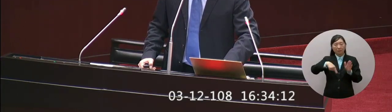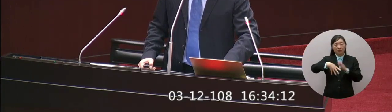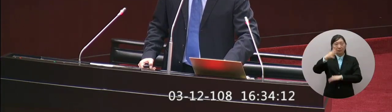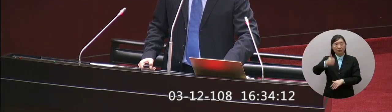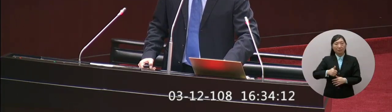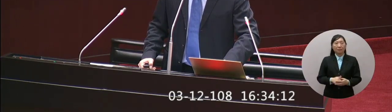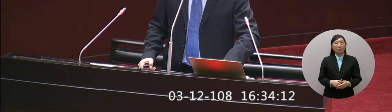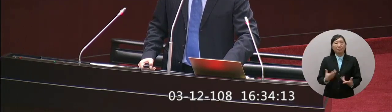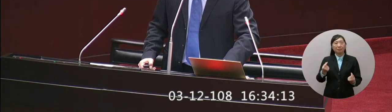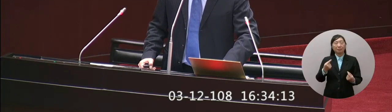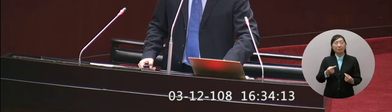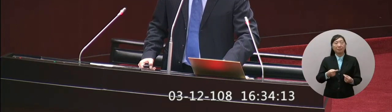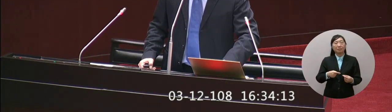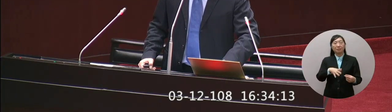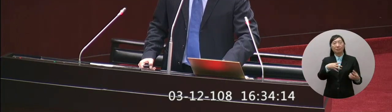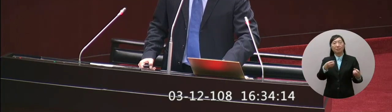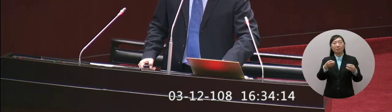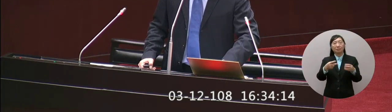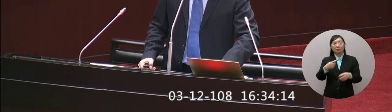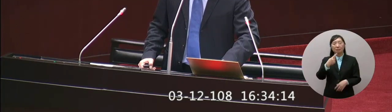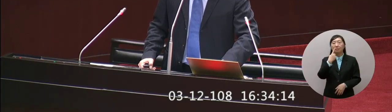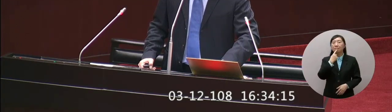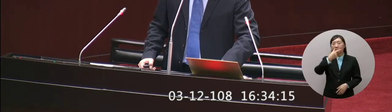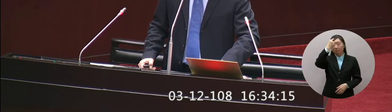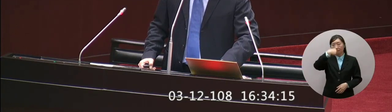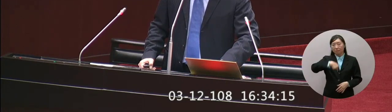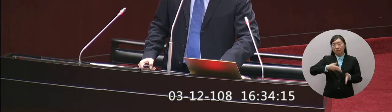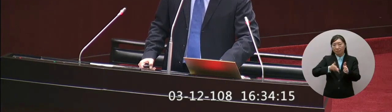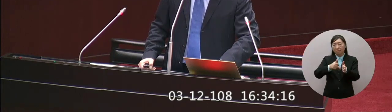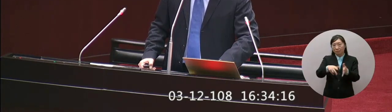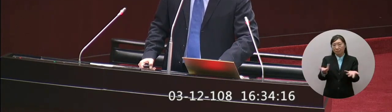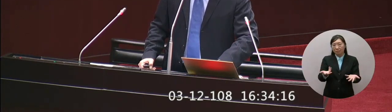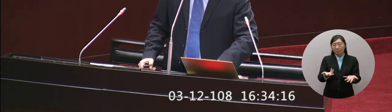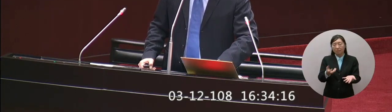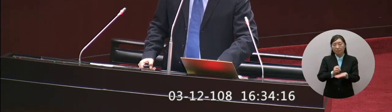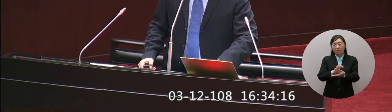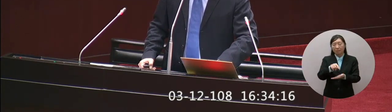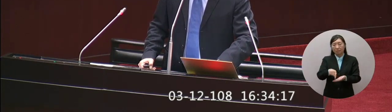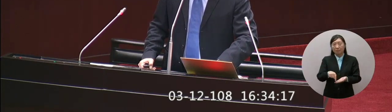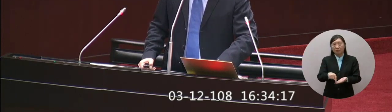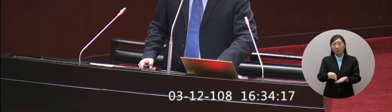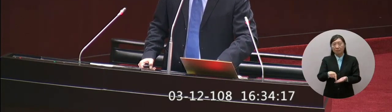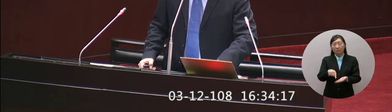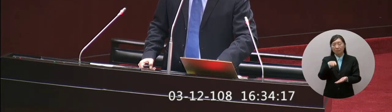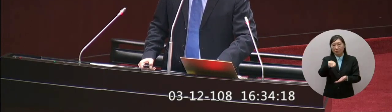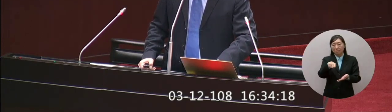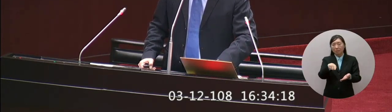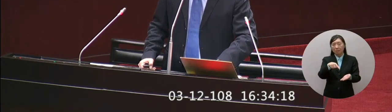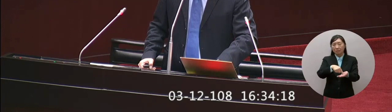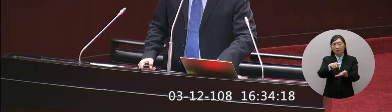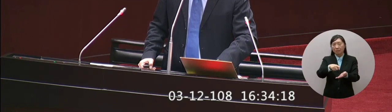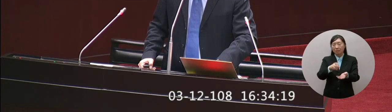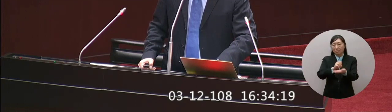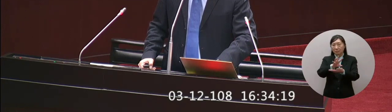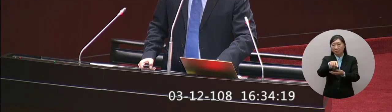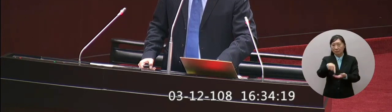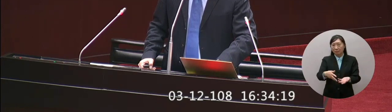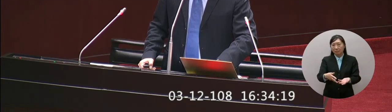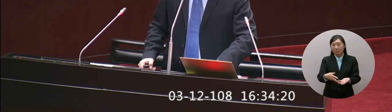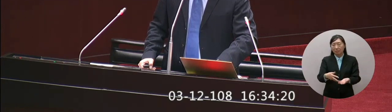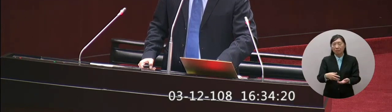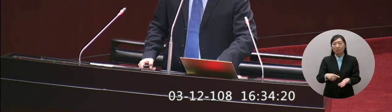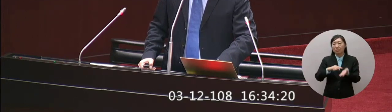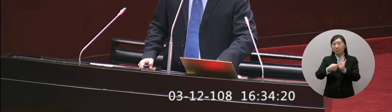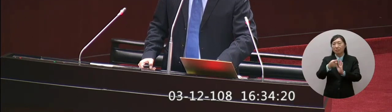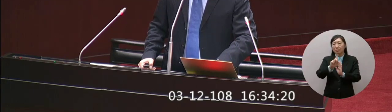这边进行普悠玛事故的专案报告。非常遗憾的，那次的专案报告凸显